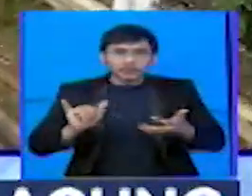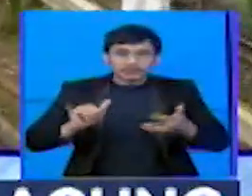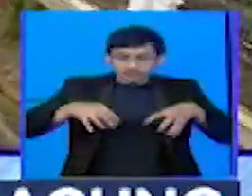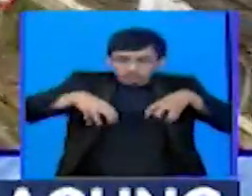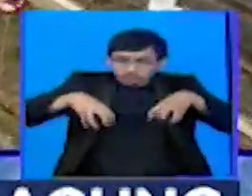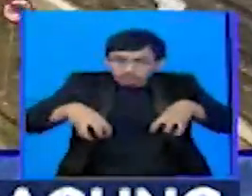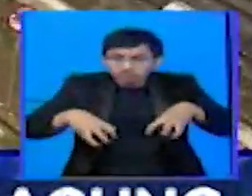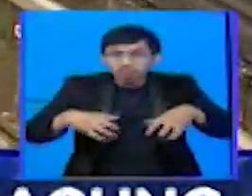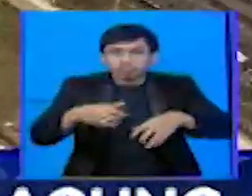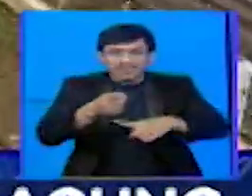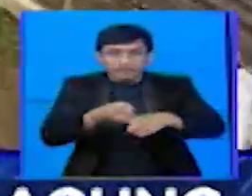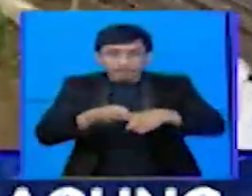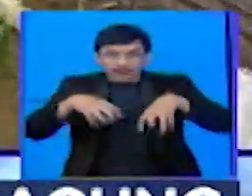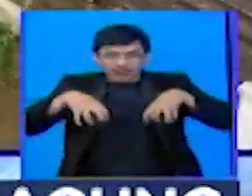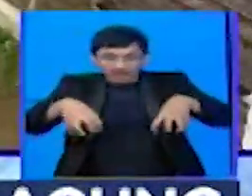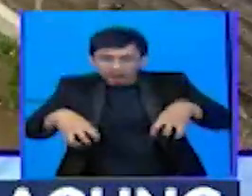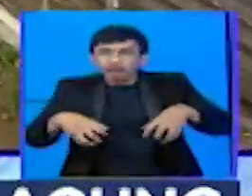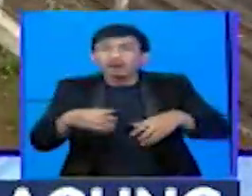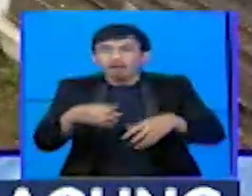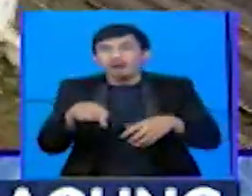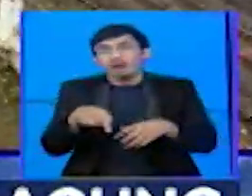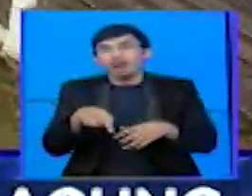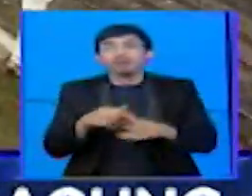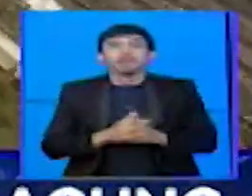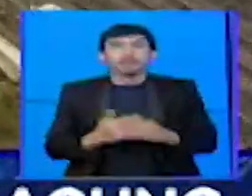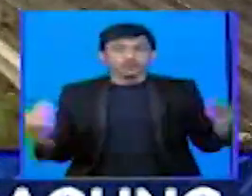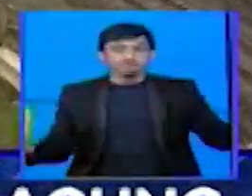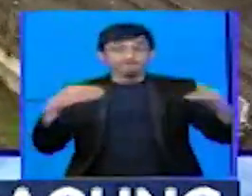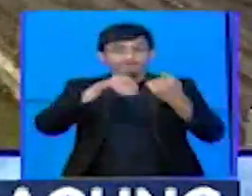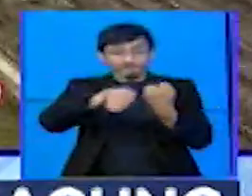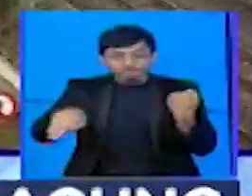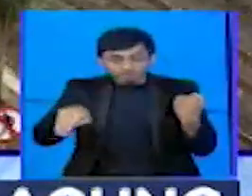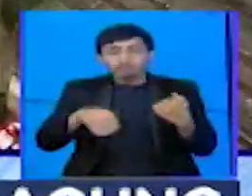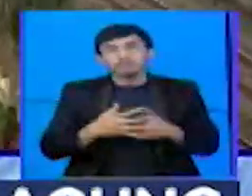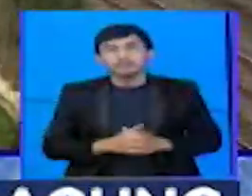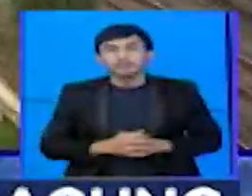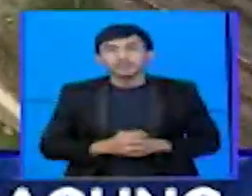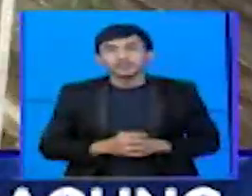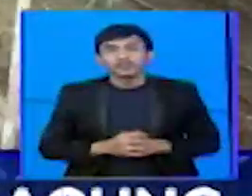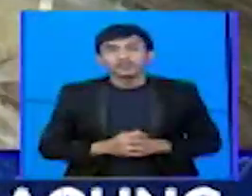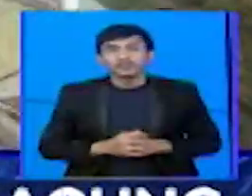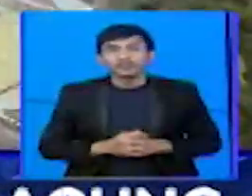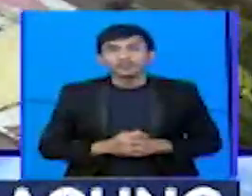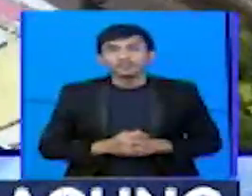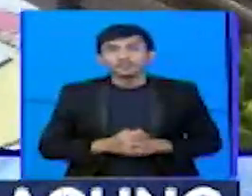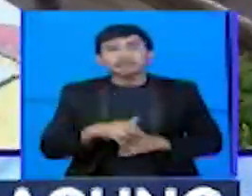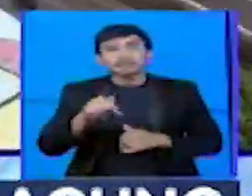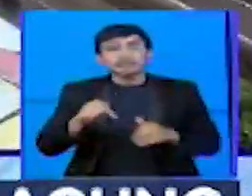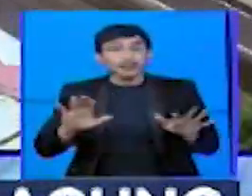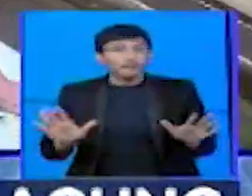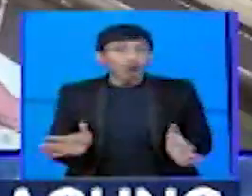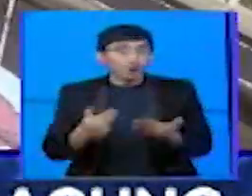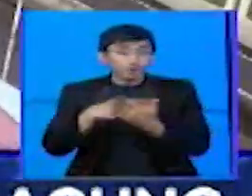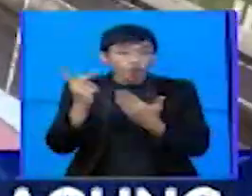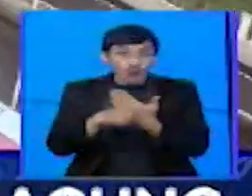persimpangan jalan layang nontol maupun Jalur laut bawah di jalan Lenteng Agung Raya berkaitan dengan progres pembangunan dari jalan layang